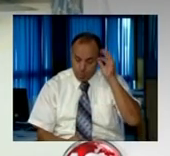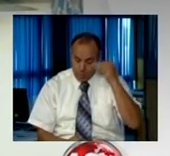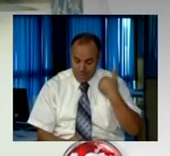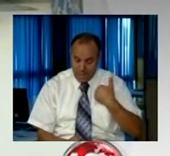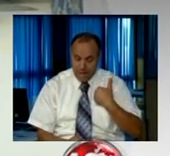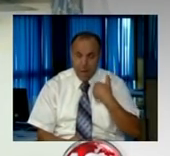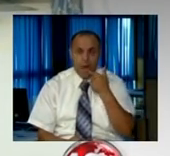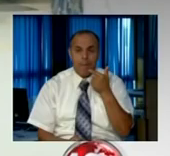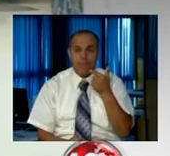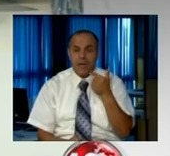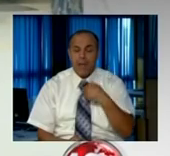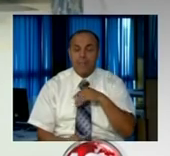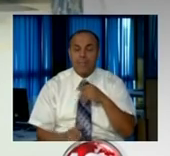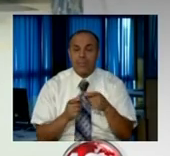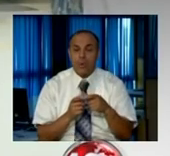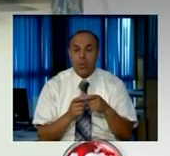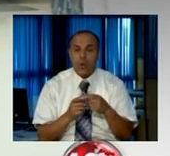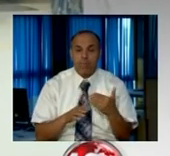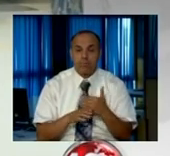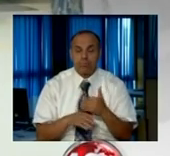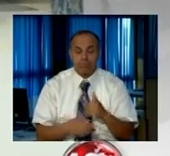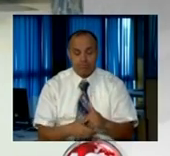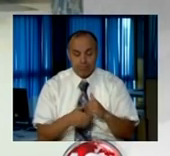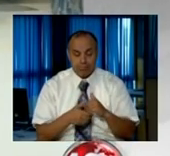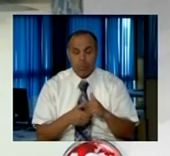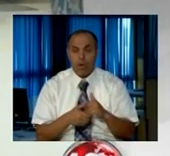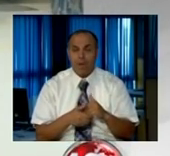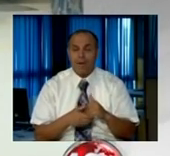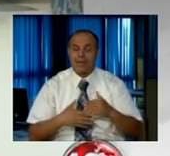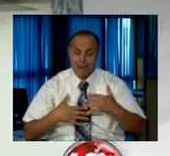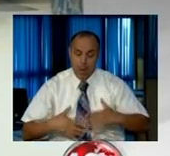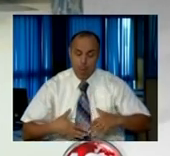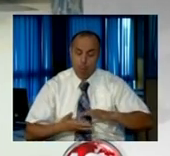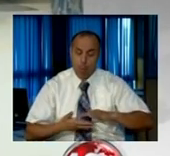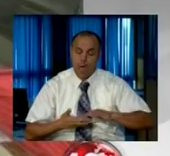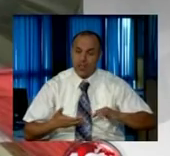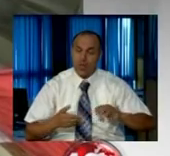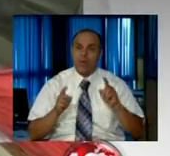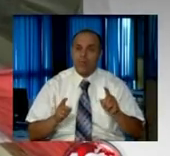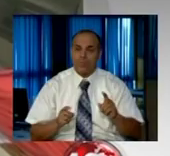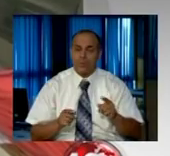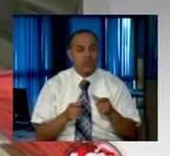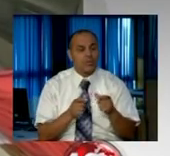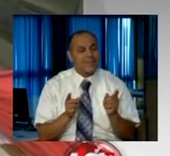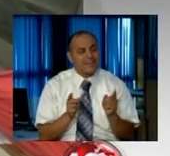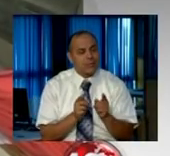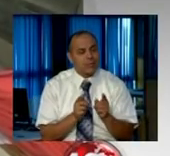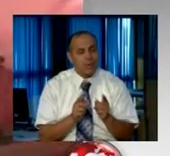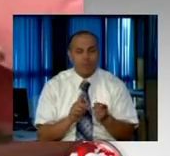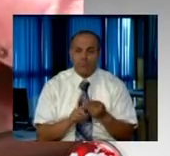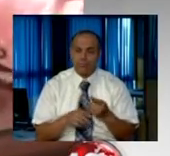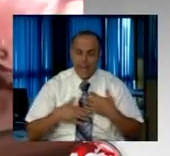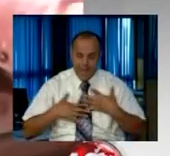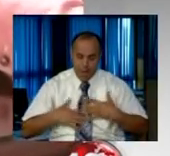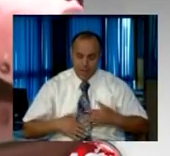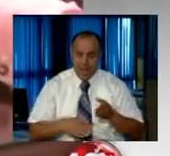يعني الدولة يلزمها تدخل بثقلها لدعم قطاع النسيج في ميدان الطاقة. المؤسسات الصغرى المختصة في صنع